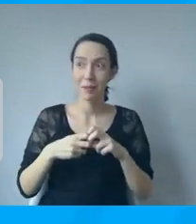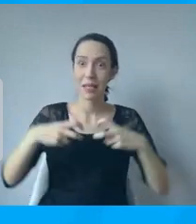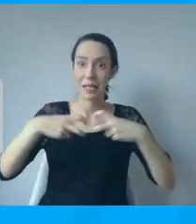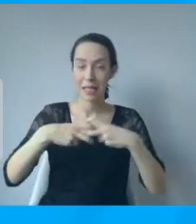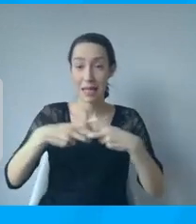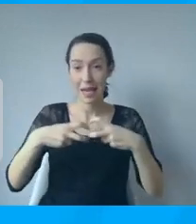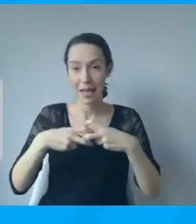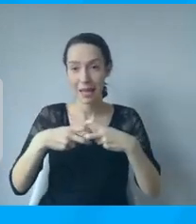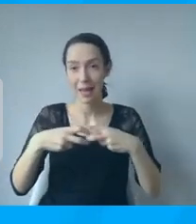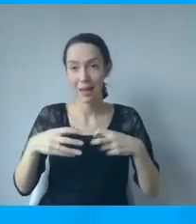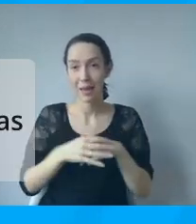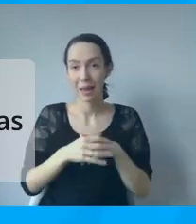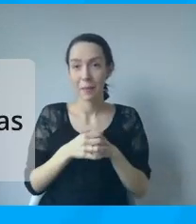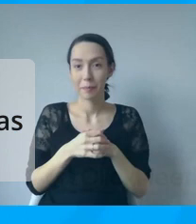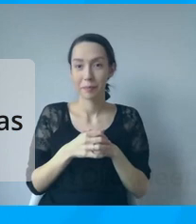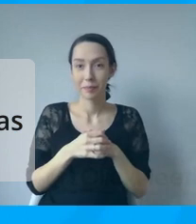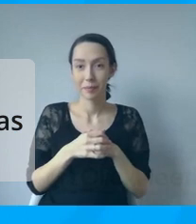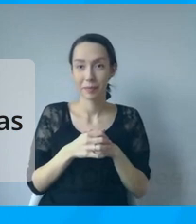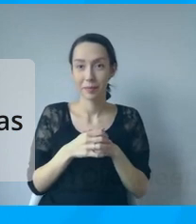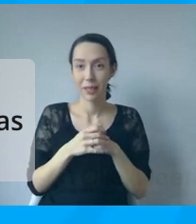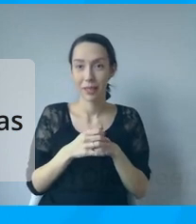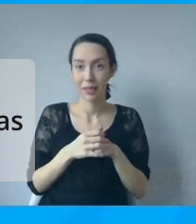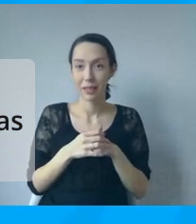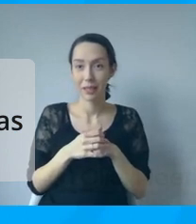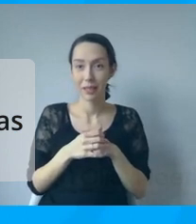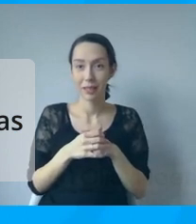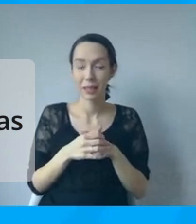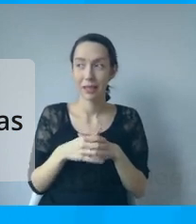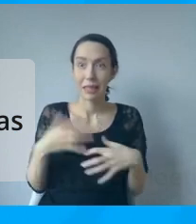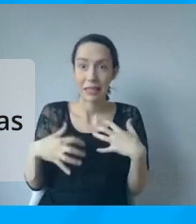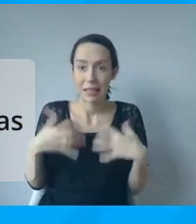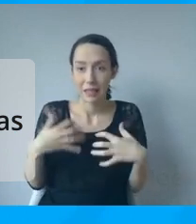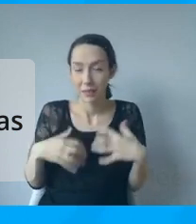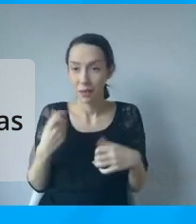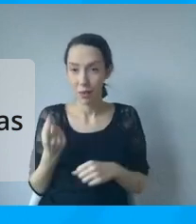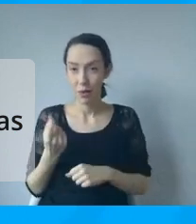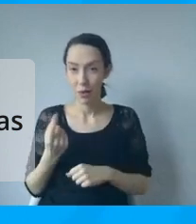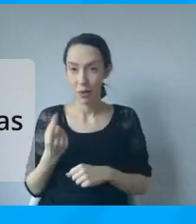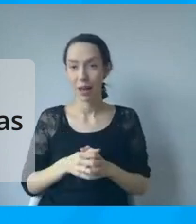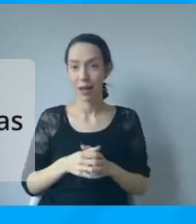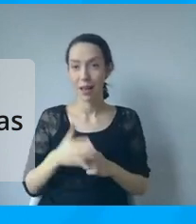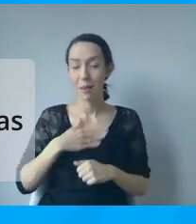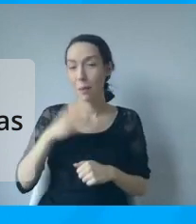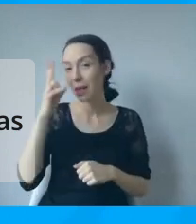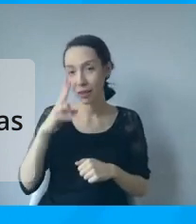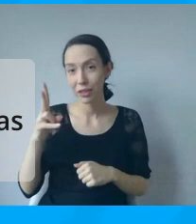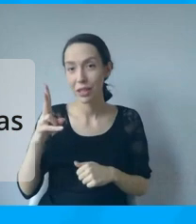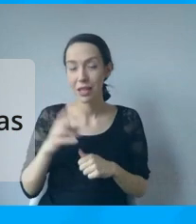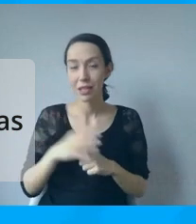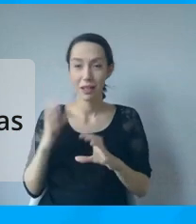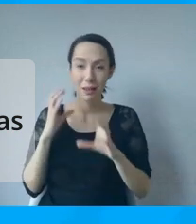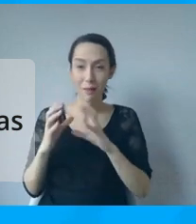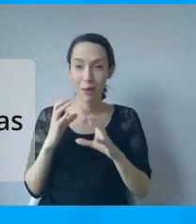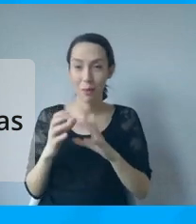nie chciało działać. Także trochę to nerwów mnie też kosztowało, ale mam nadzieję, że te informacje,